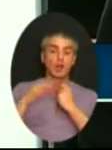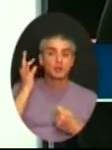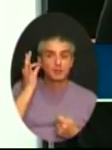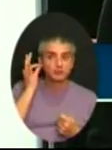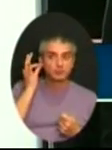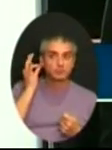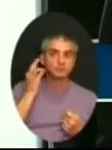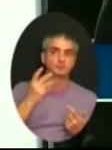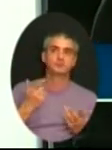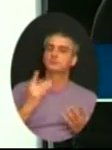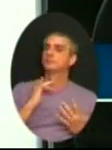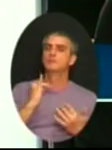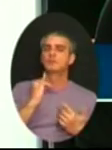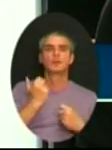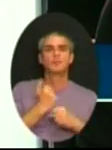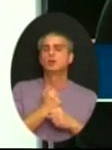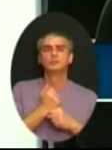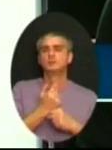בנשים?